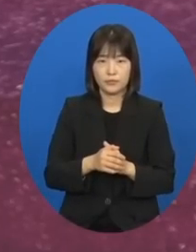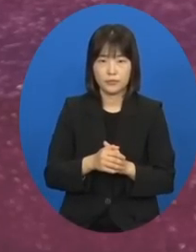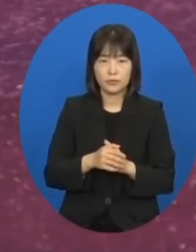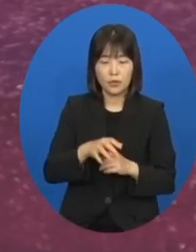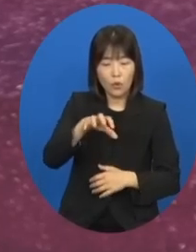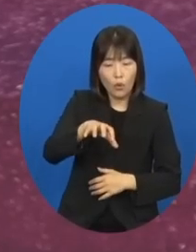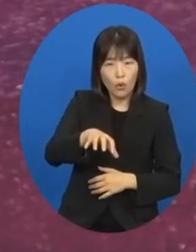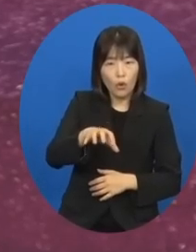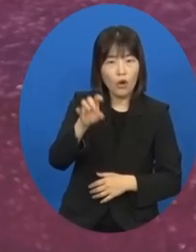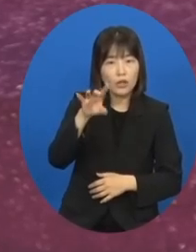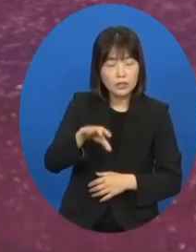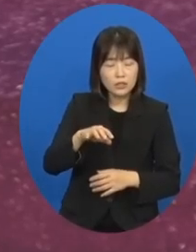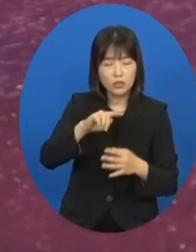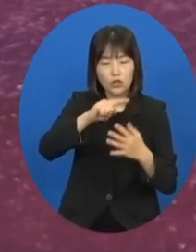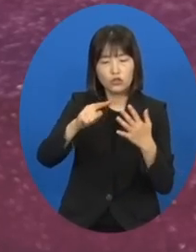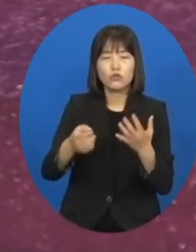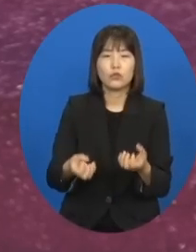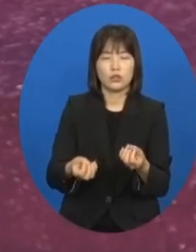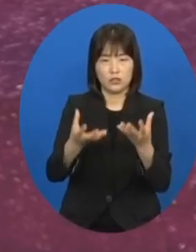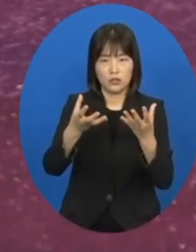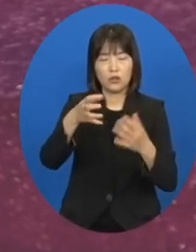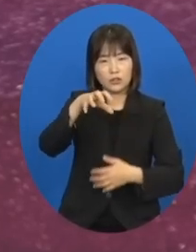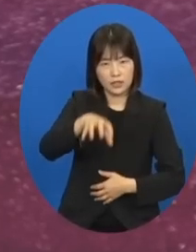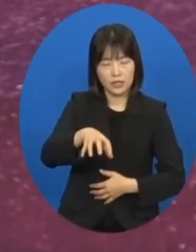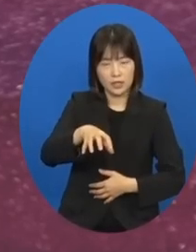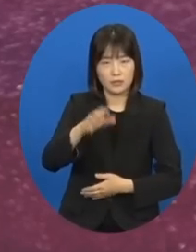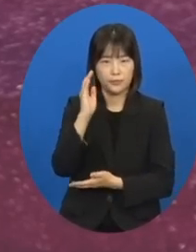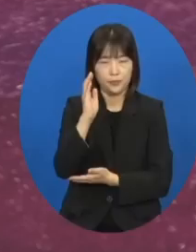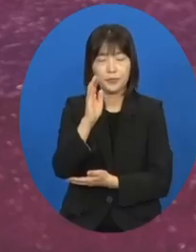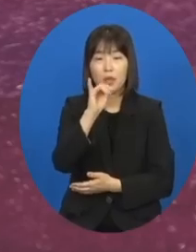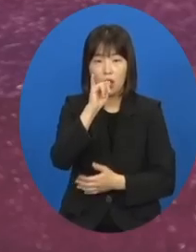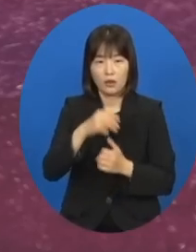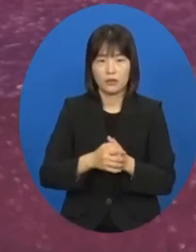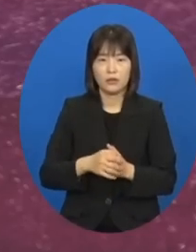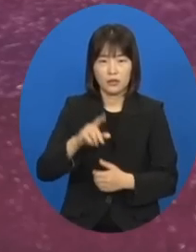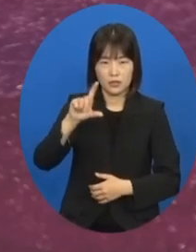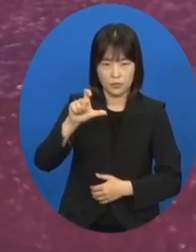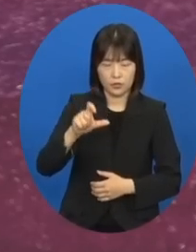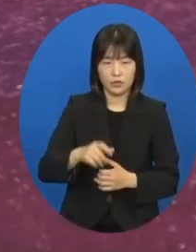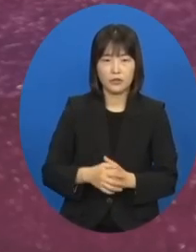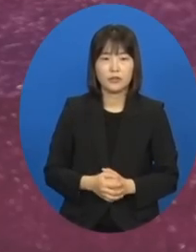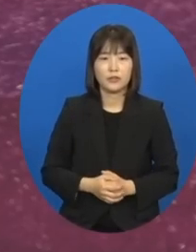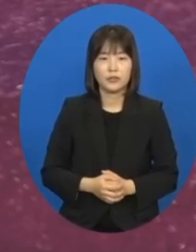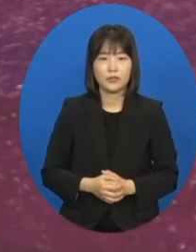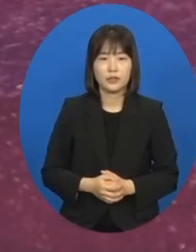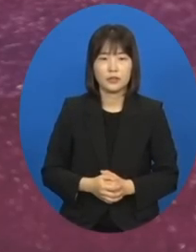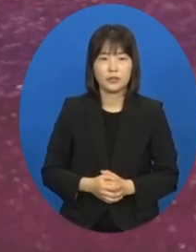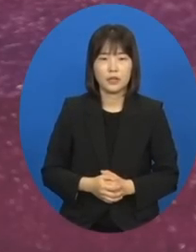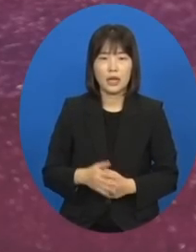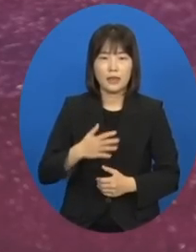유월절 그 자리에서 말씀을 하시는 거예요 자 15절 말씀에 이렇게 되어 있죠